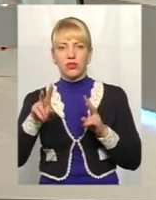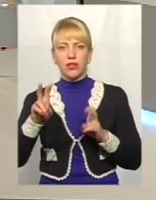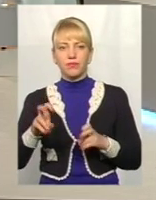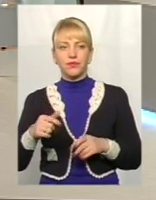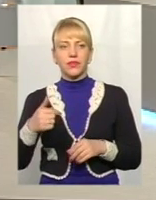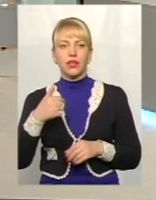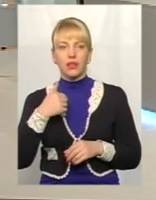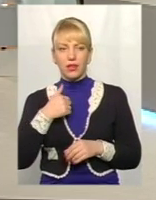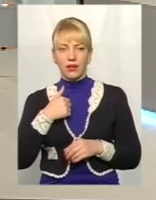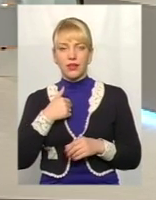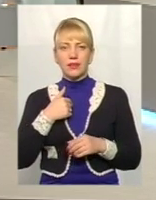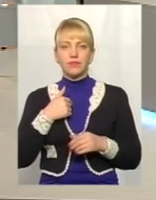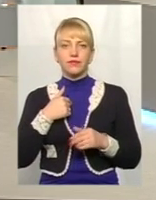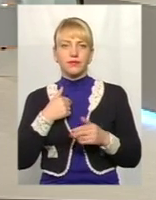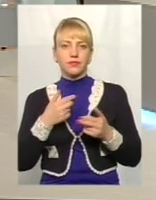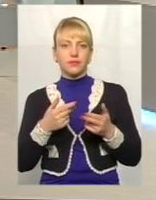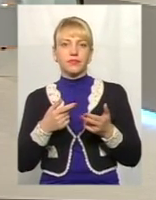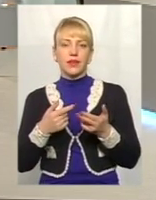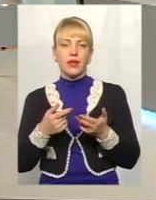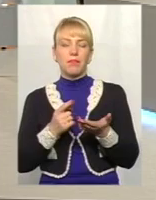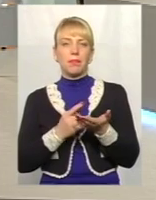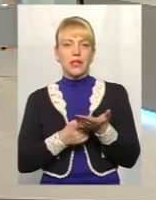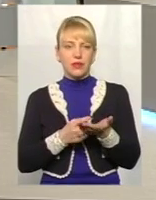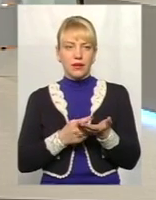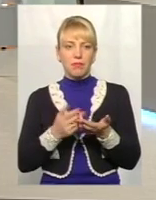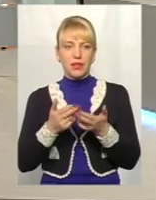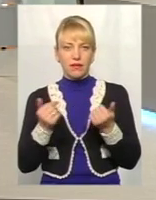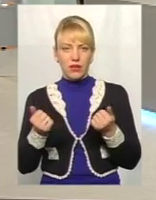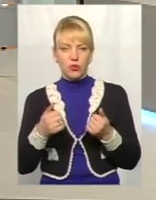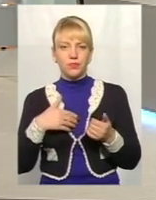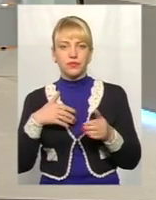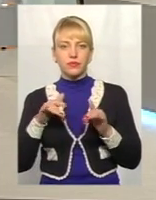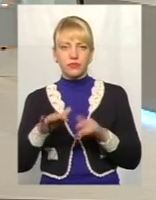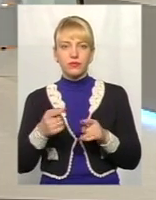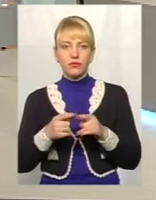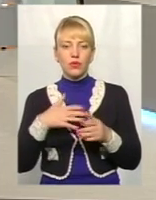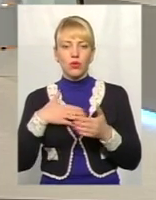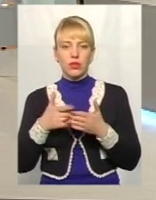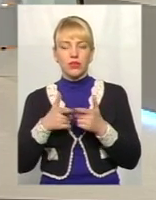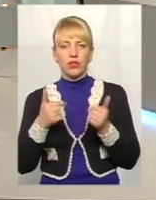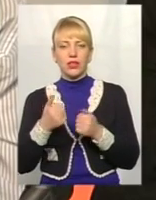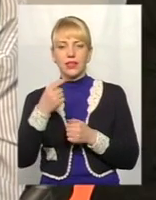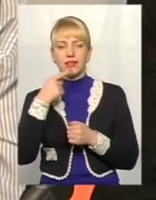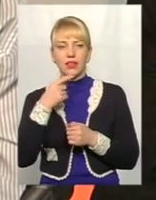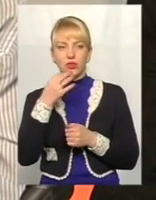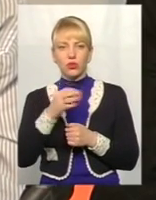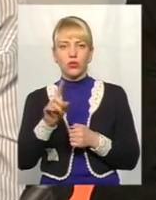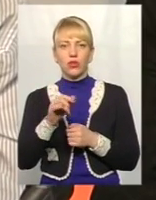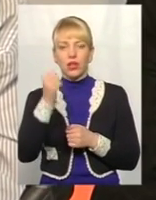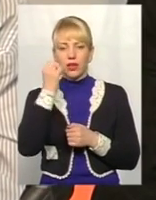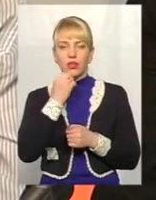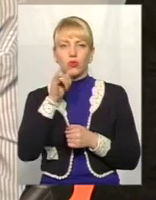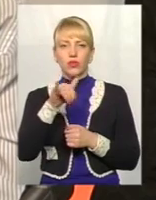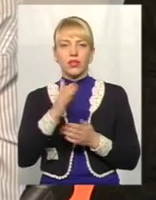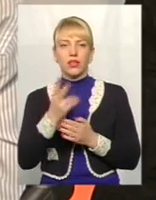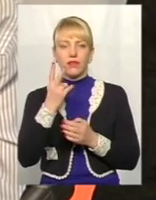Я підтверджу діяльність громадської організації і скажу, що дякуючи, у них є два таких